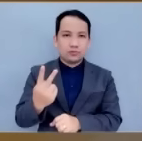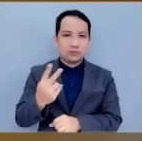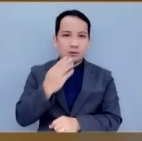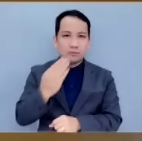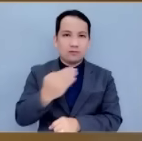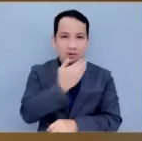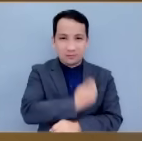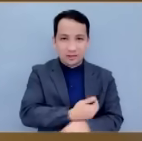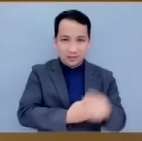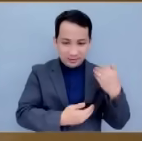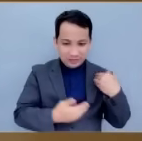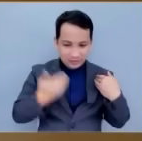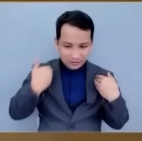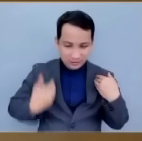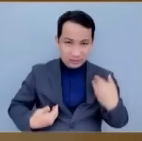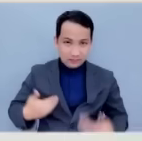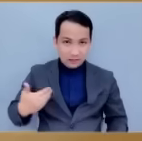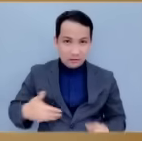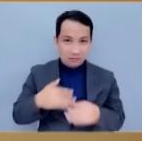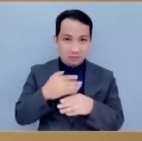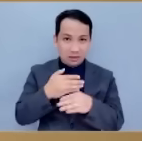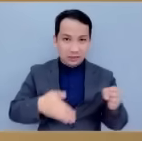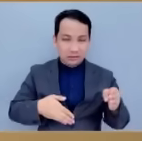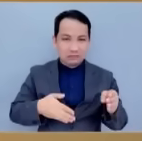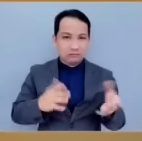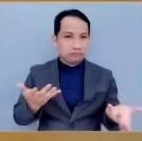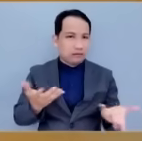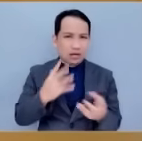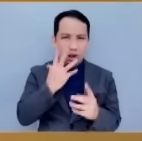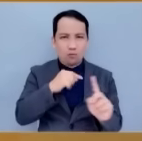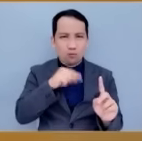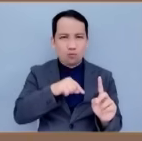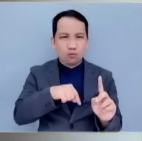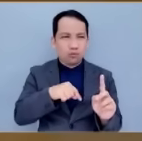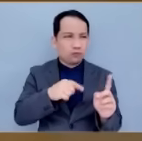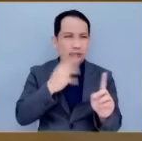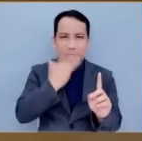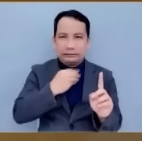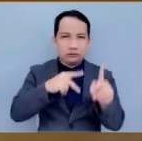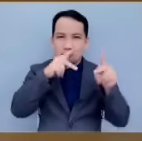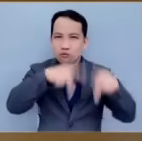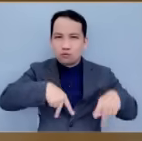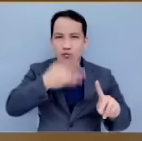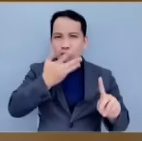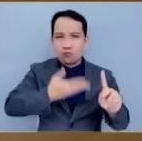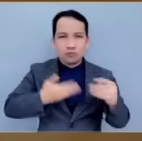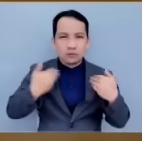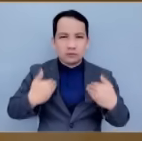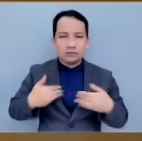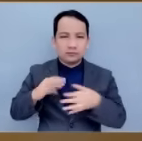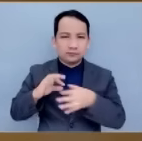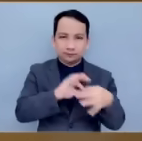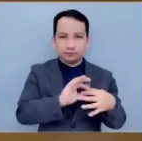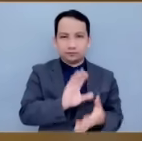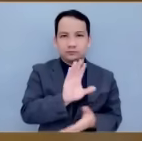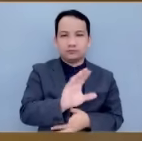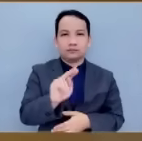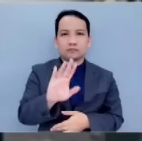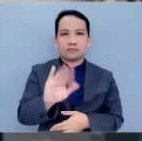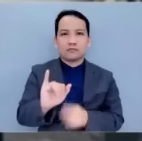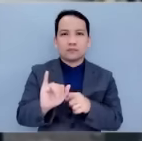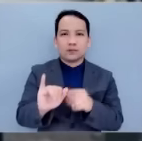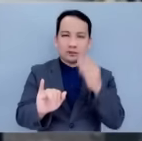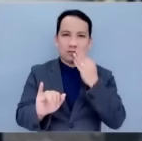na bahagi ng katawan. Inaalam pa kung kaninong mga bahagi ng katawan ito. Nakikipagtulungan na rin ang NBI Bacolod